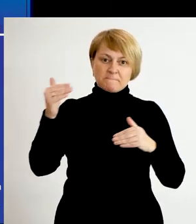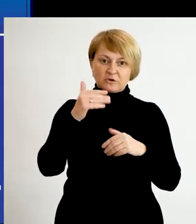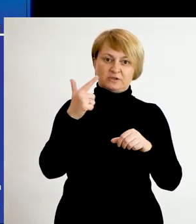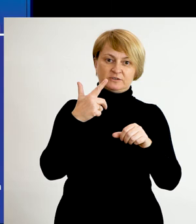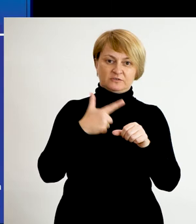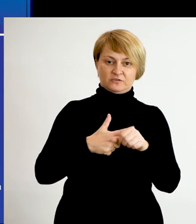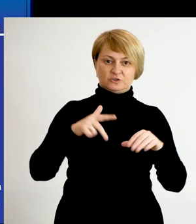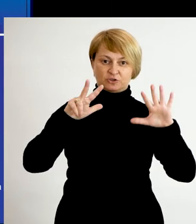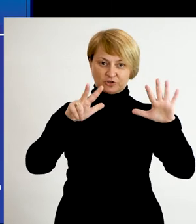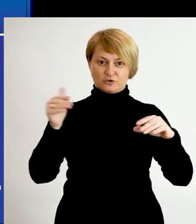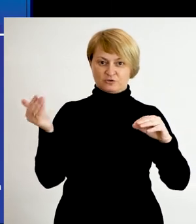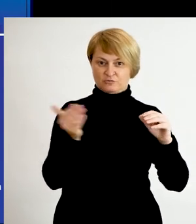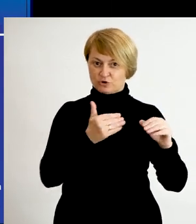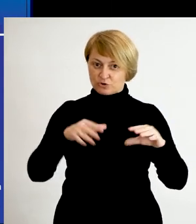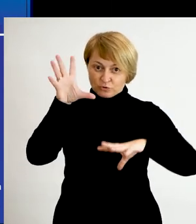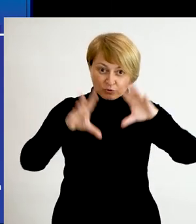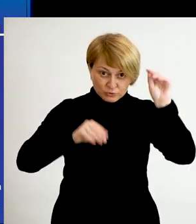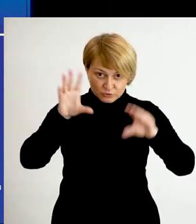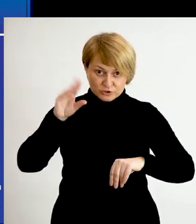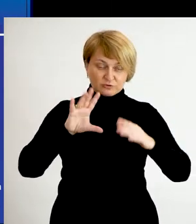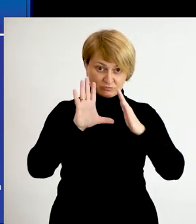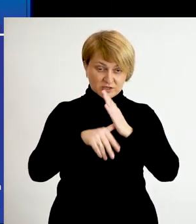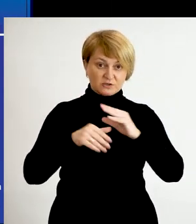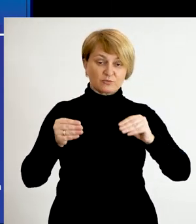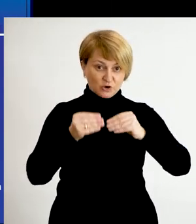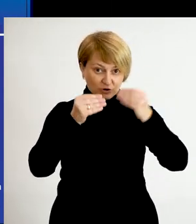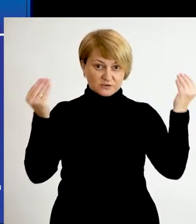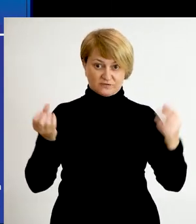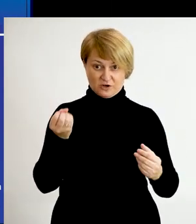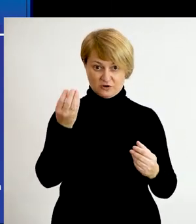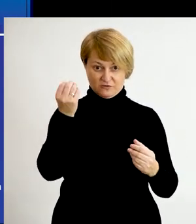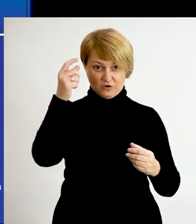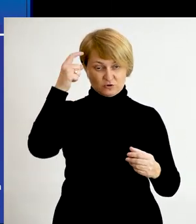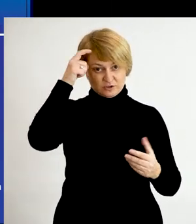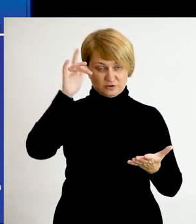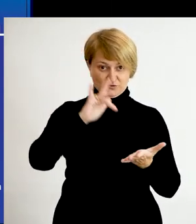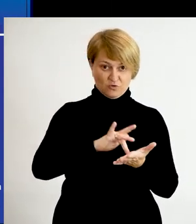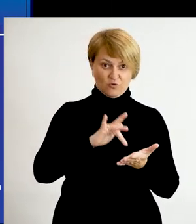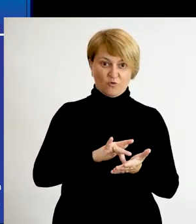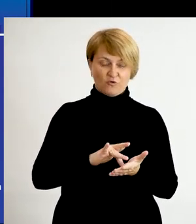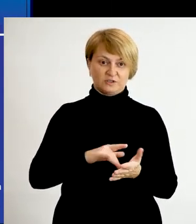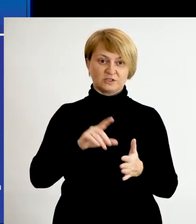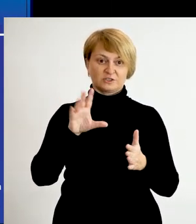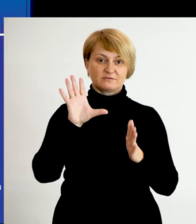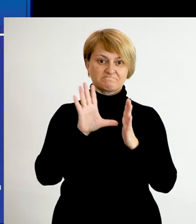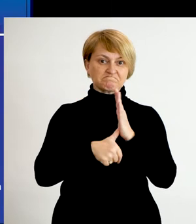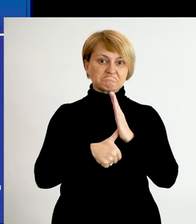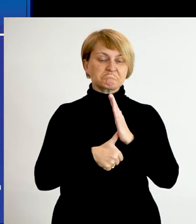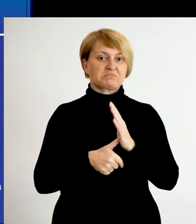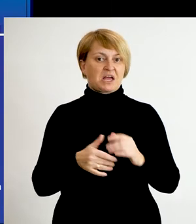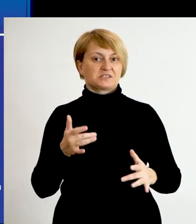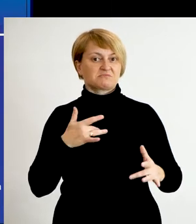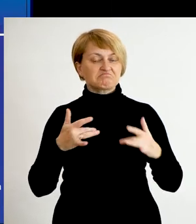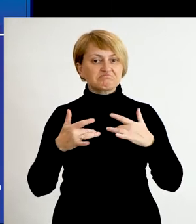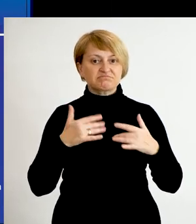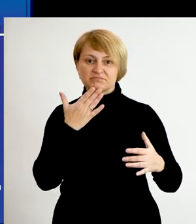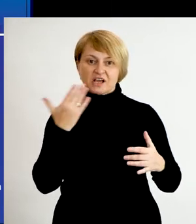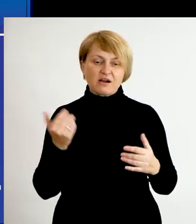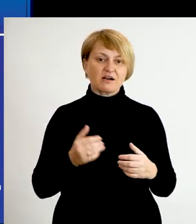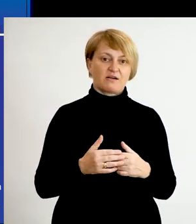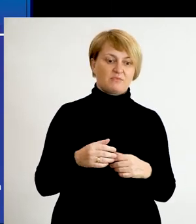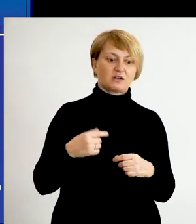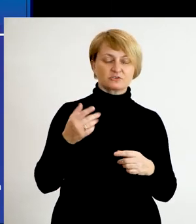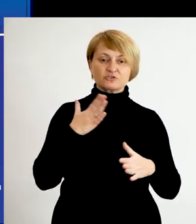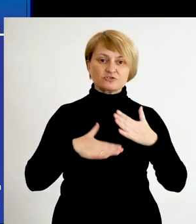milionów złotych do budżetu miasta akurat na tą inwestycję, więc to odciąży odciąży nasz miejski budżet, więc cieszę się z tego